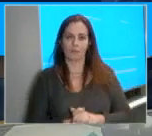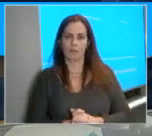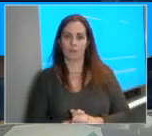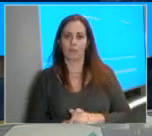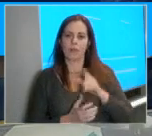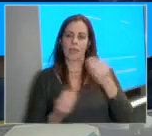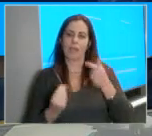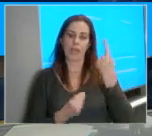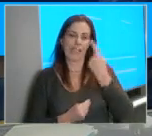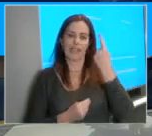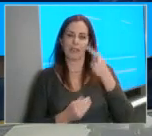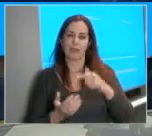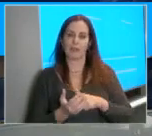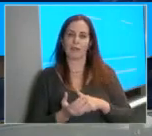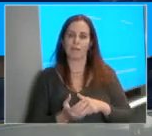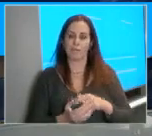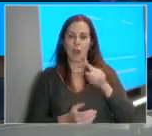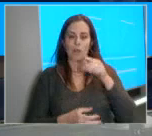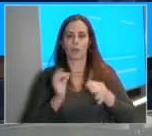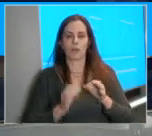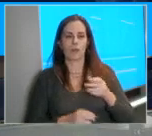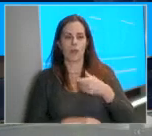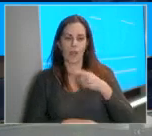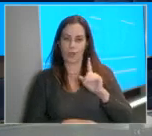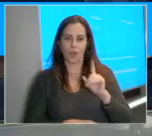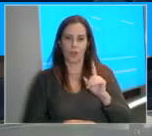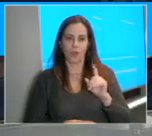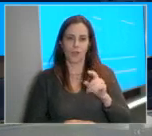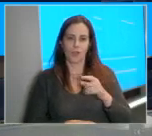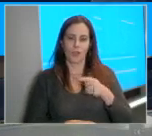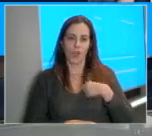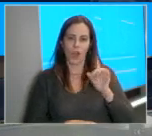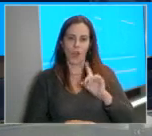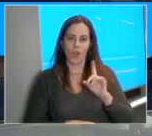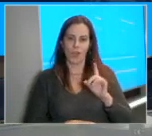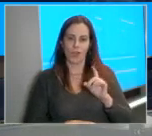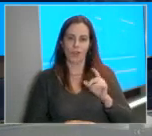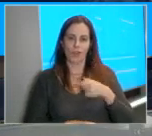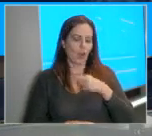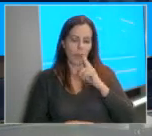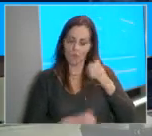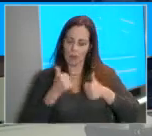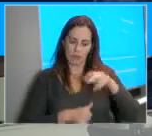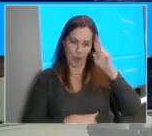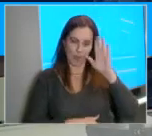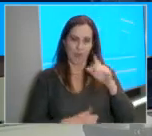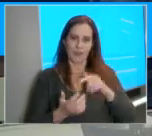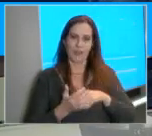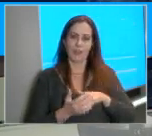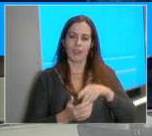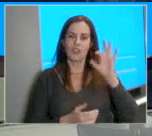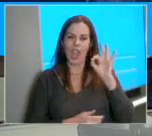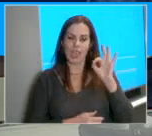הממשלה, כי זה הכלי היחיד שלו כדי להחמק מהדין. לא הייתי רץ לשפשף את חרבות הפריימריז בליכוד, כי אריה